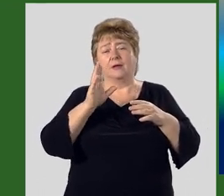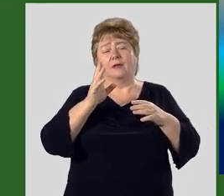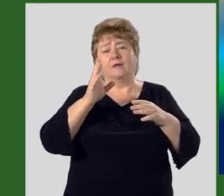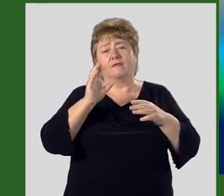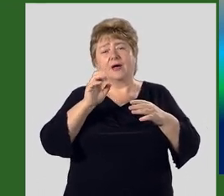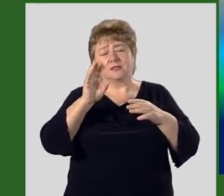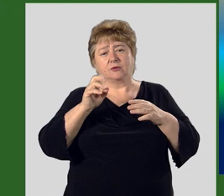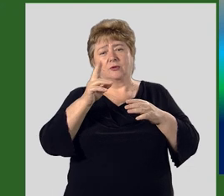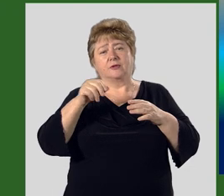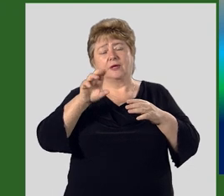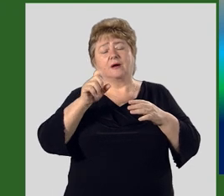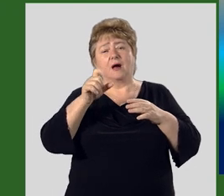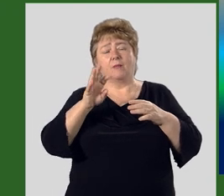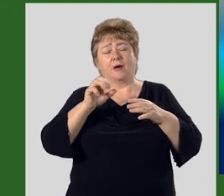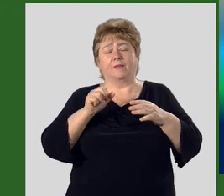да Гама.